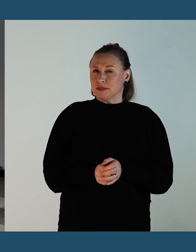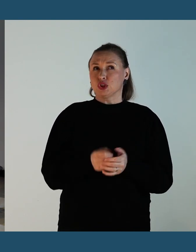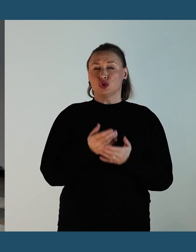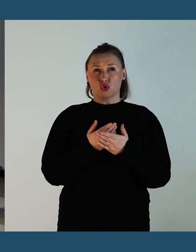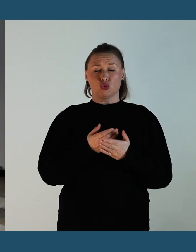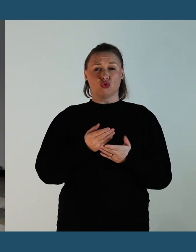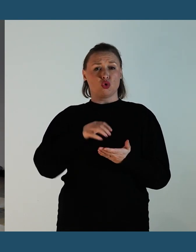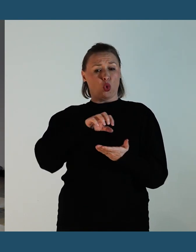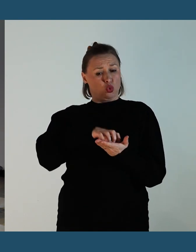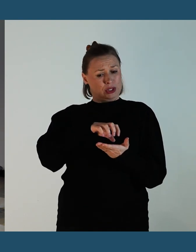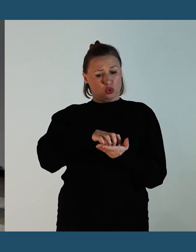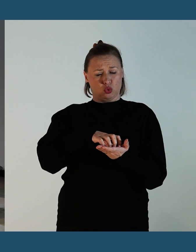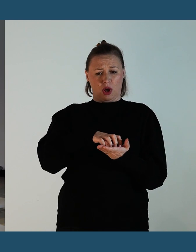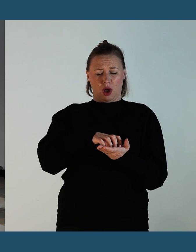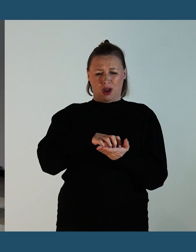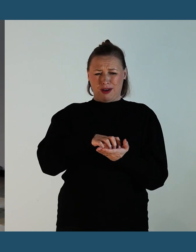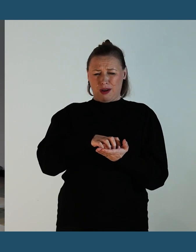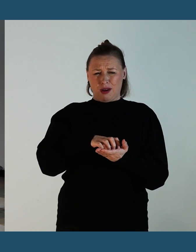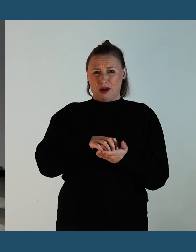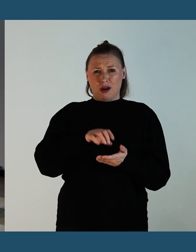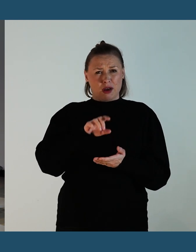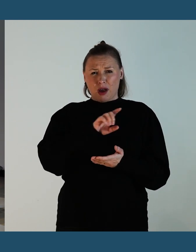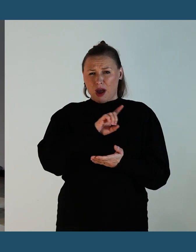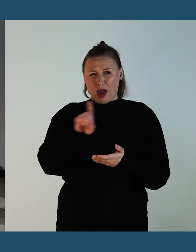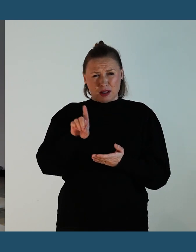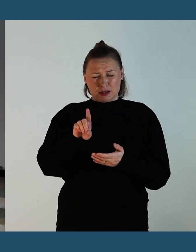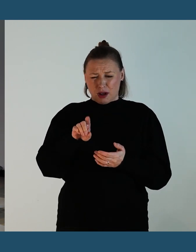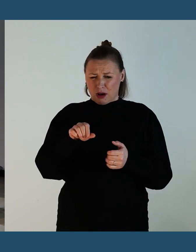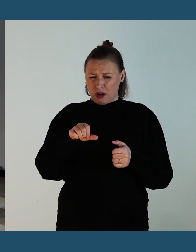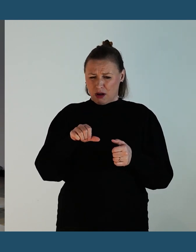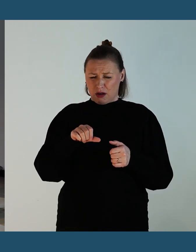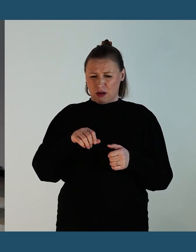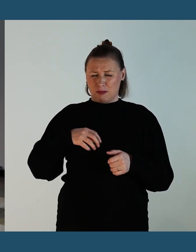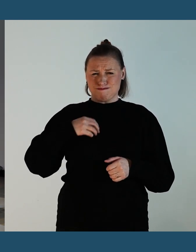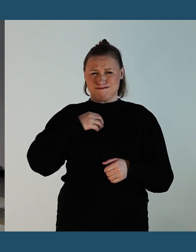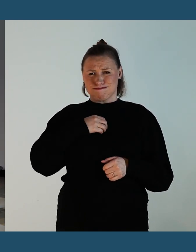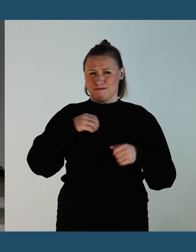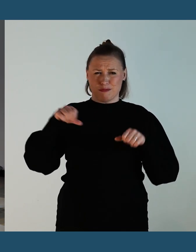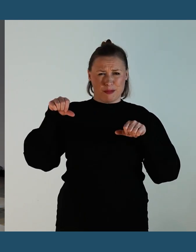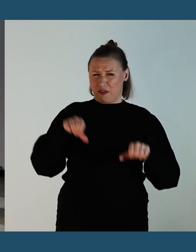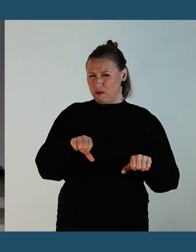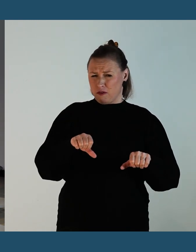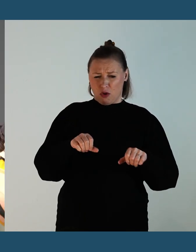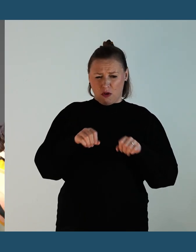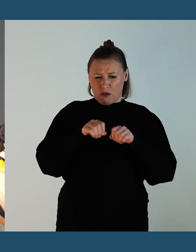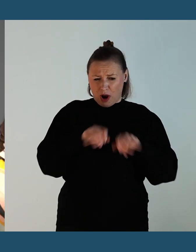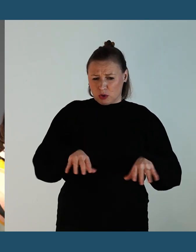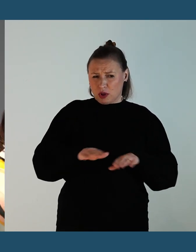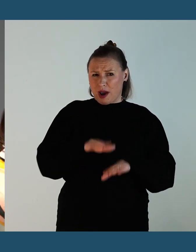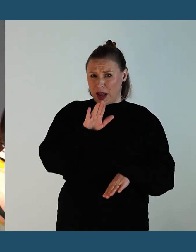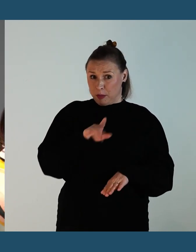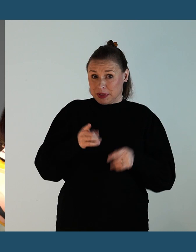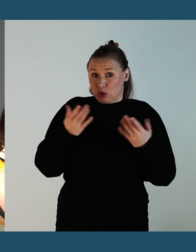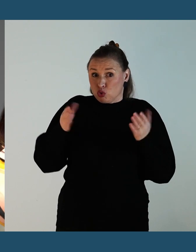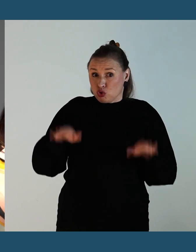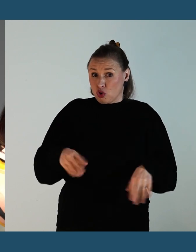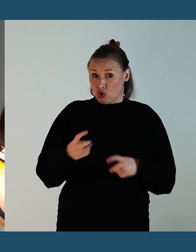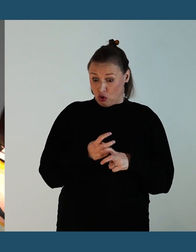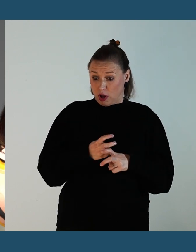että yhteiskunta ei aiheuta heille enemmän hankaluuksia kuin mitä he jo valmiiksi kokevat. Mun mielestä se on aika